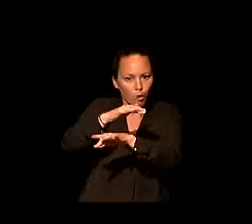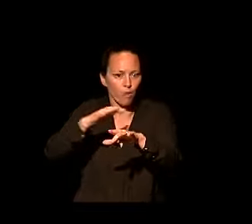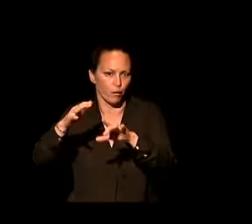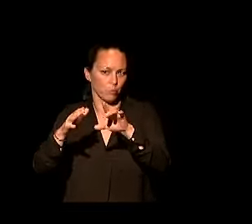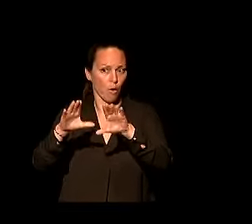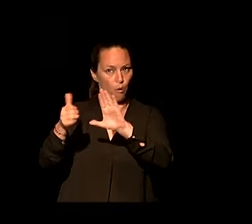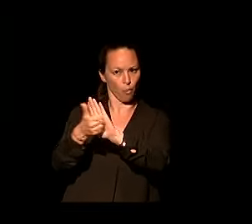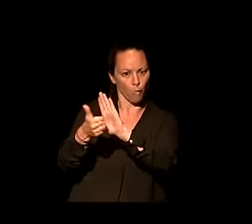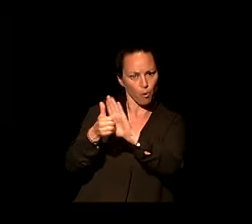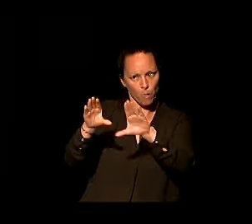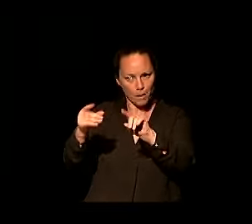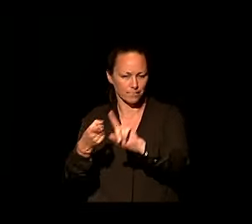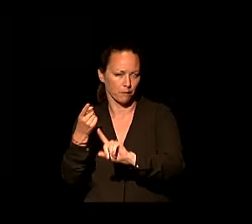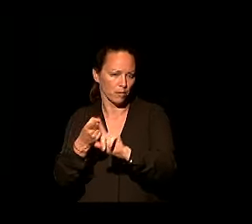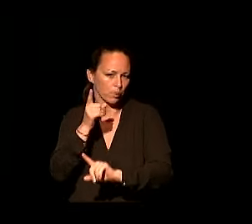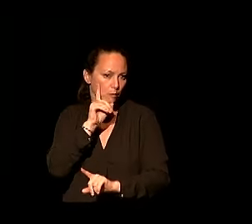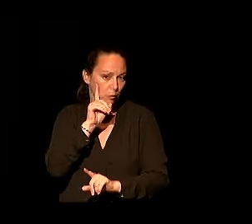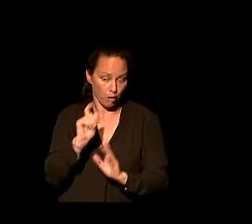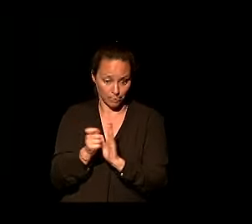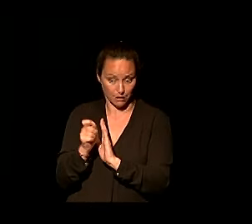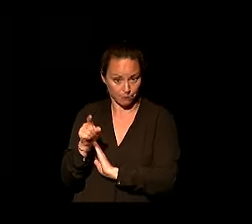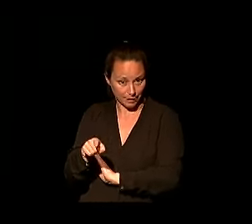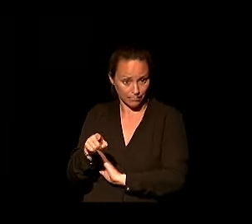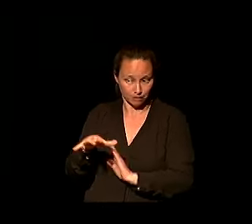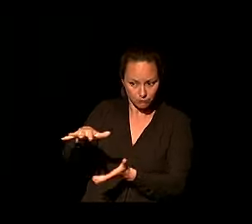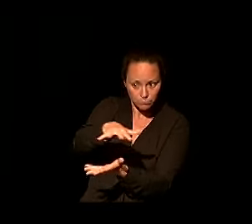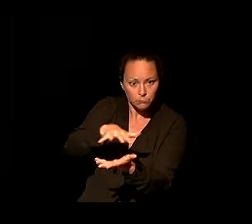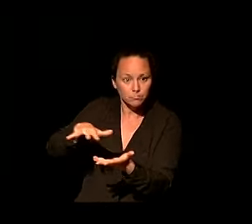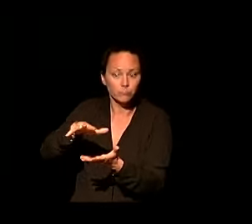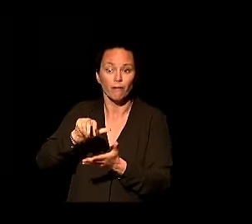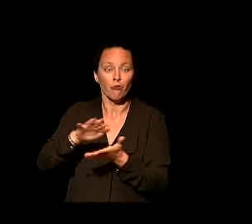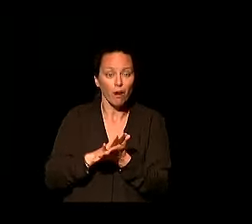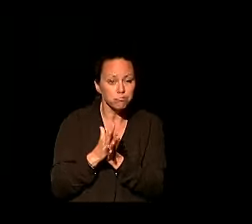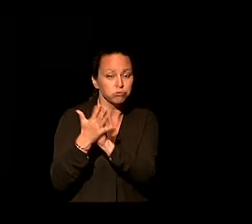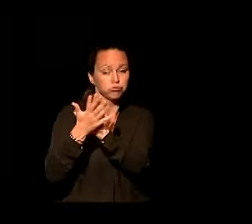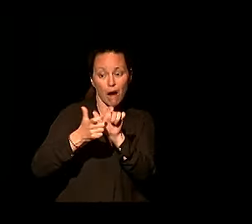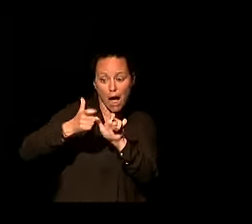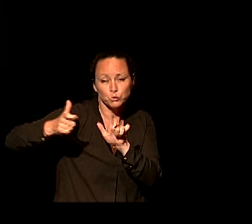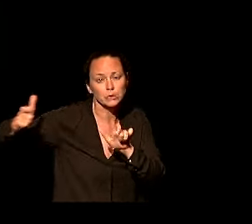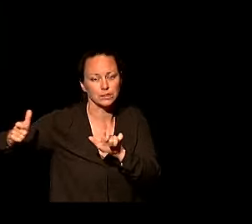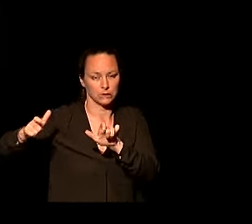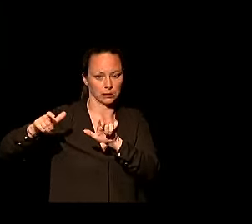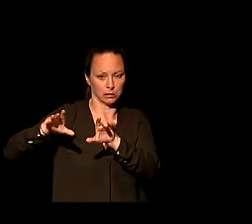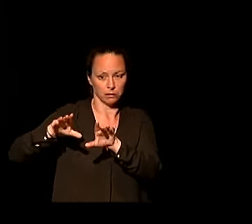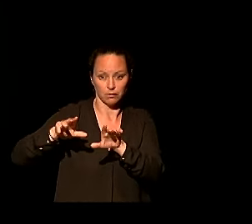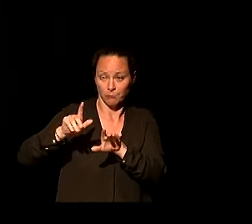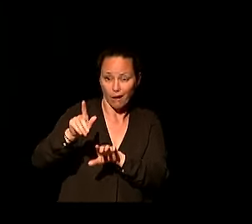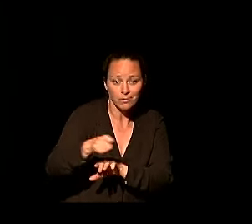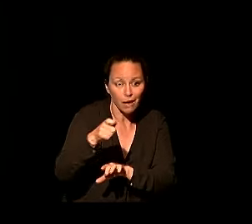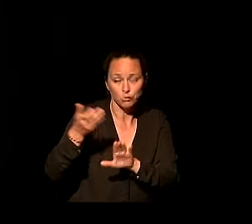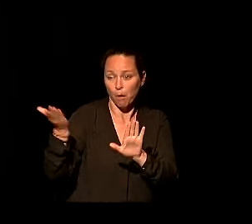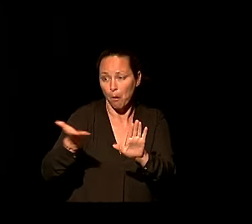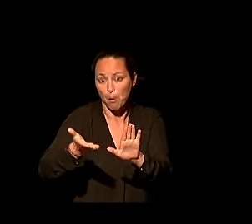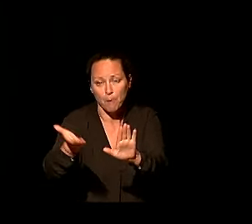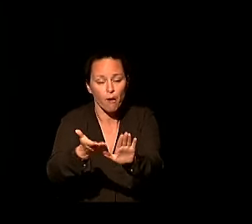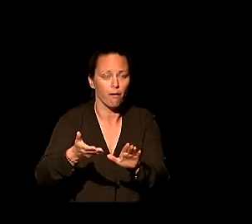en particulier, puisqu'il raconte le moment où cette région va s'industrialiser et où la nature va être exploitée pour faire une